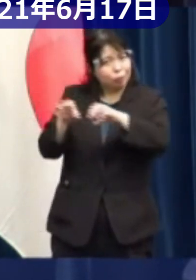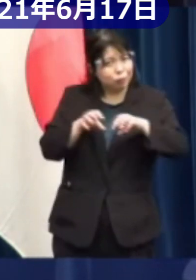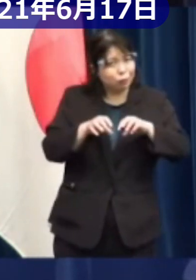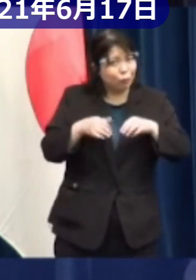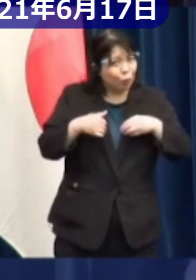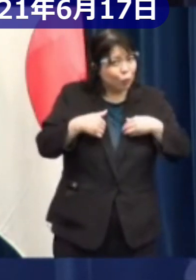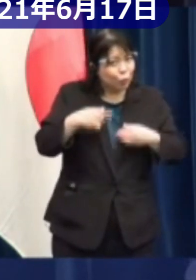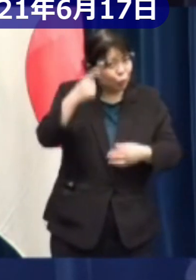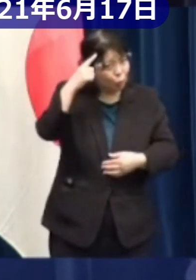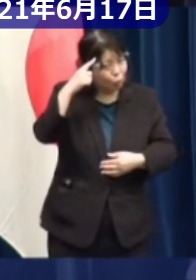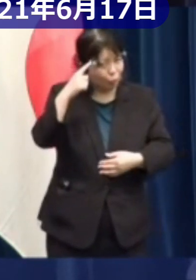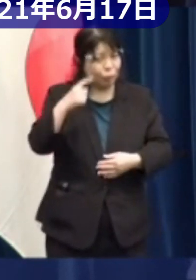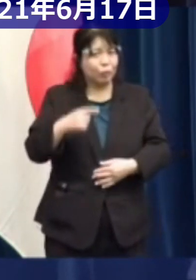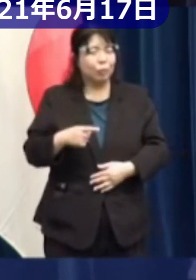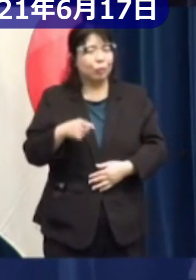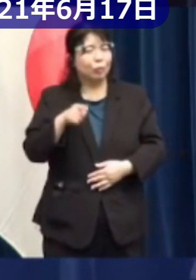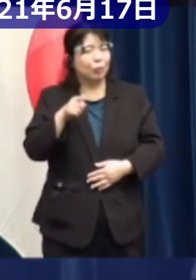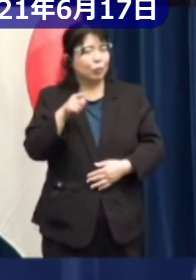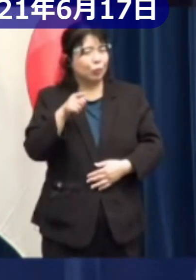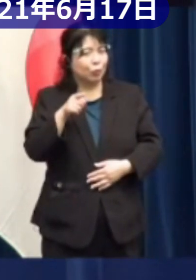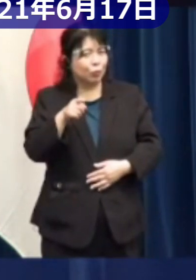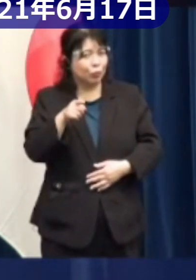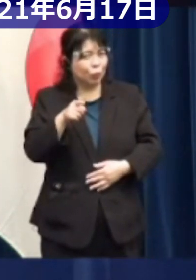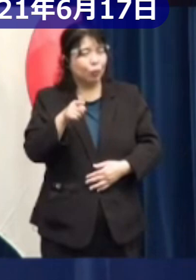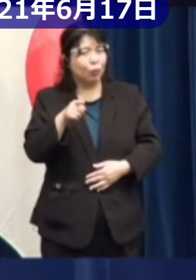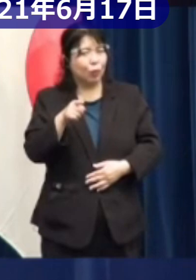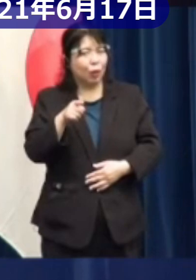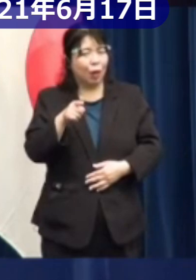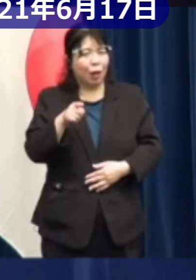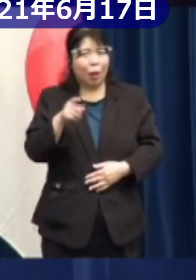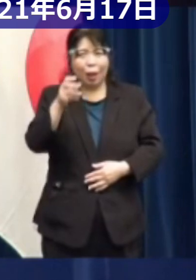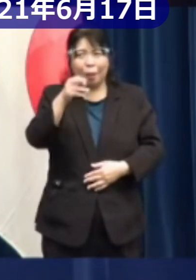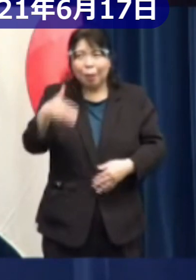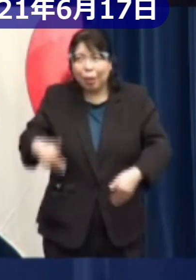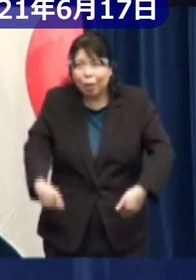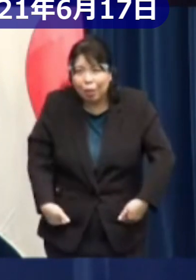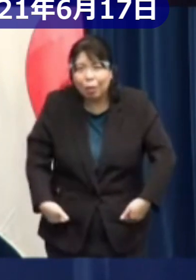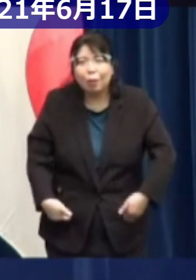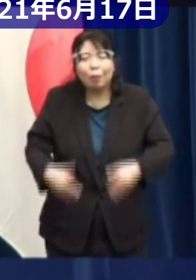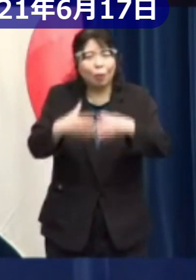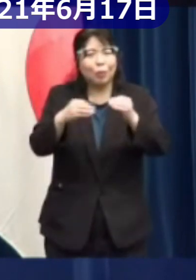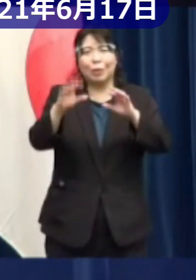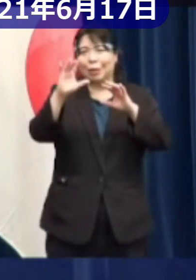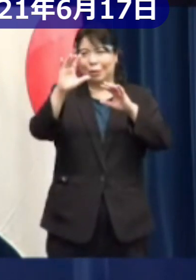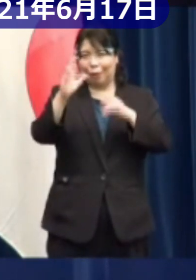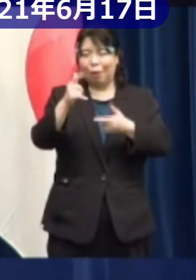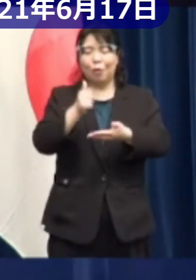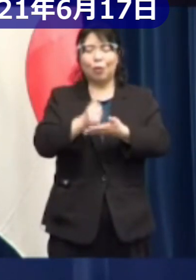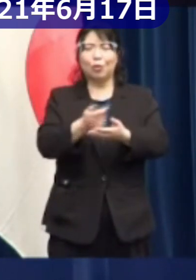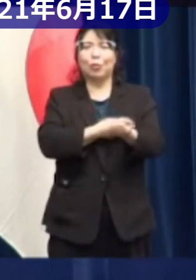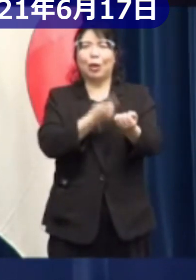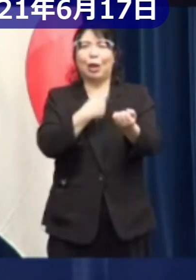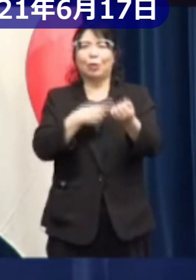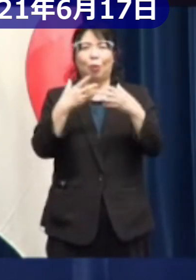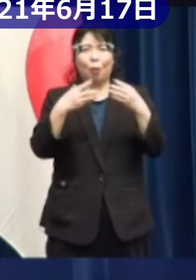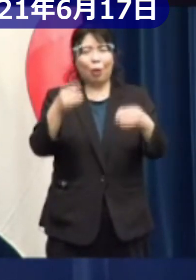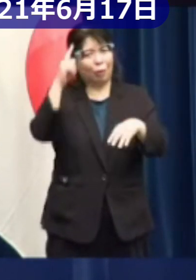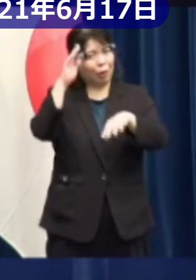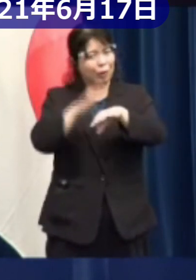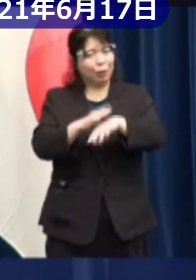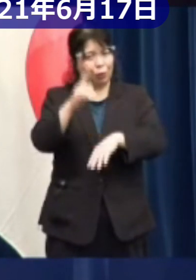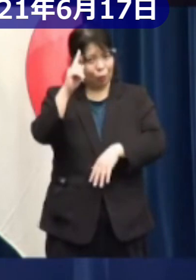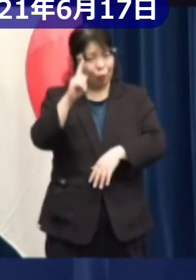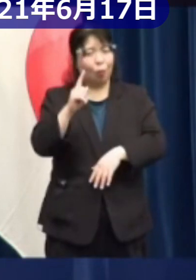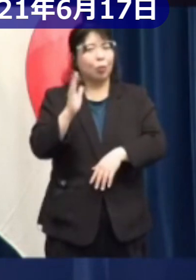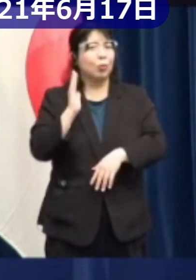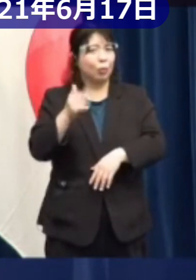えますが、それがまた従属国ではなく主権国家の在り方ではないかと思いますが、総理のお考えをお聞かせ